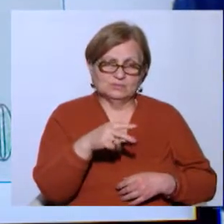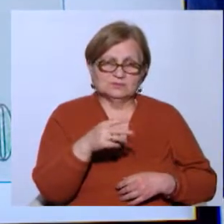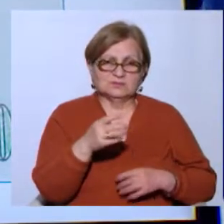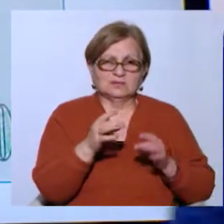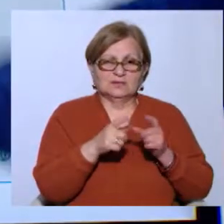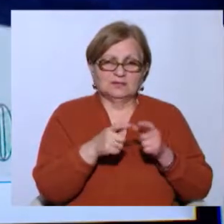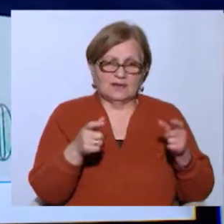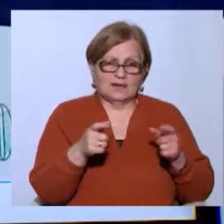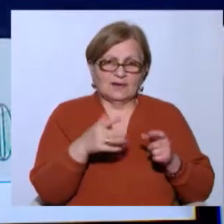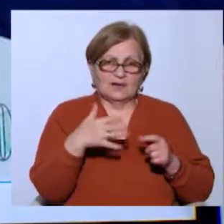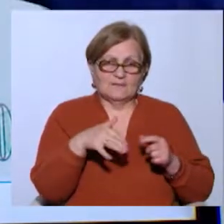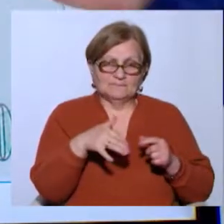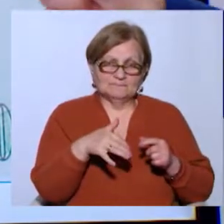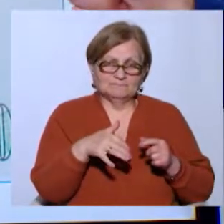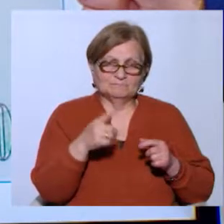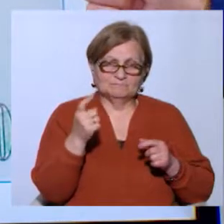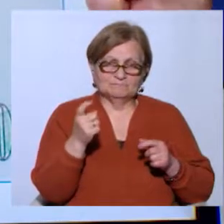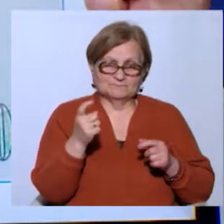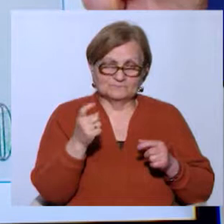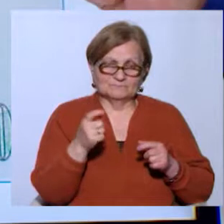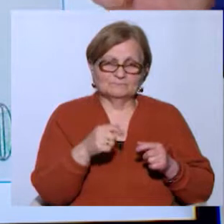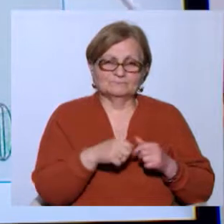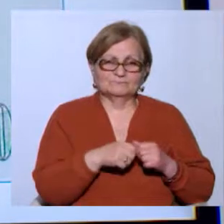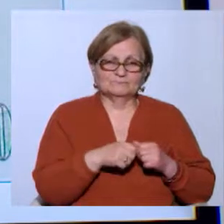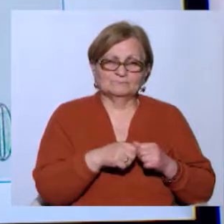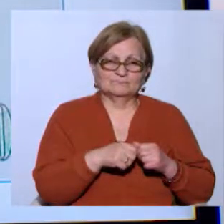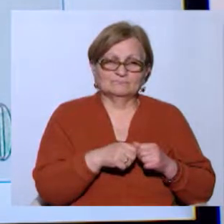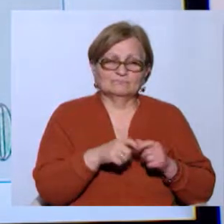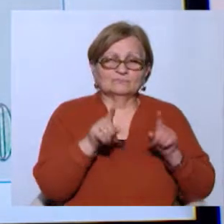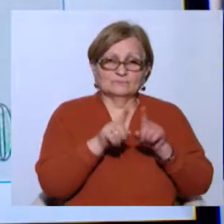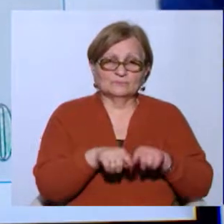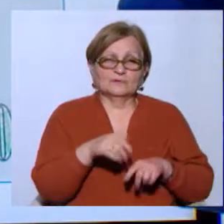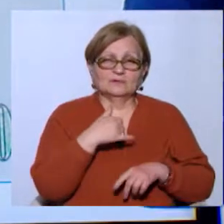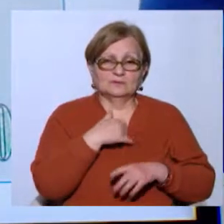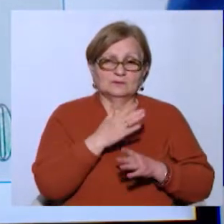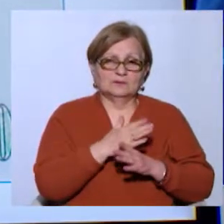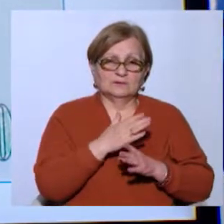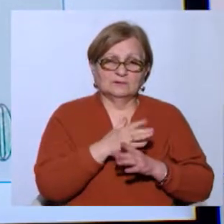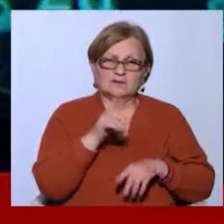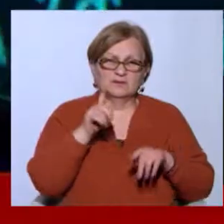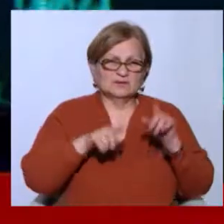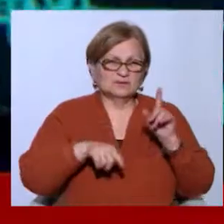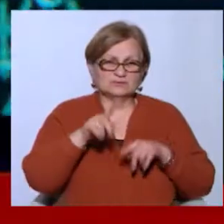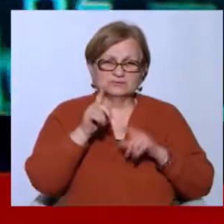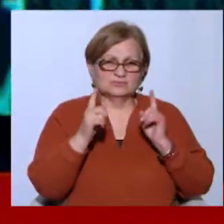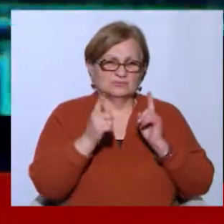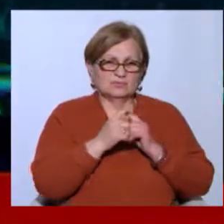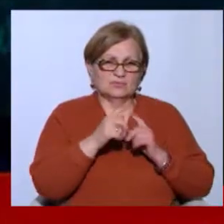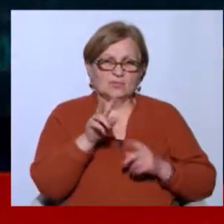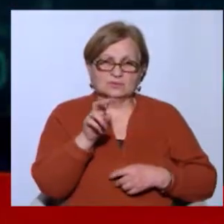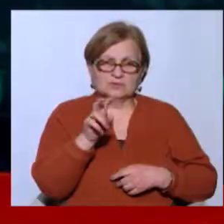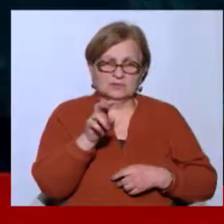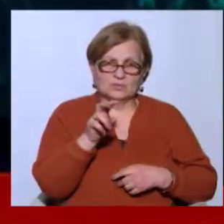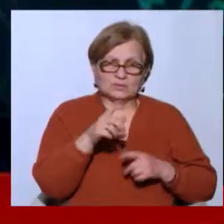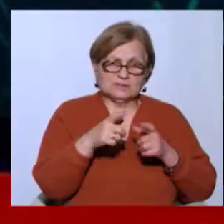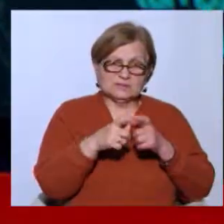20 ლარიანები, 50 და 100 ლარიანები და ასევე ჩვენ გვაქვს, ესეც იშვიათად ხვდებით, მაგრამ გვაქვს